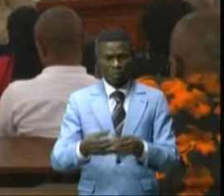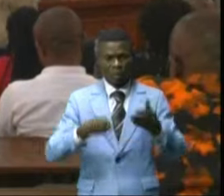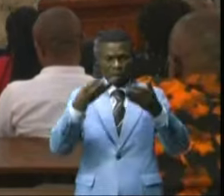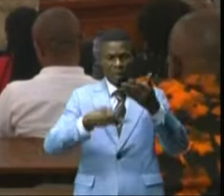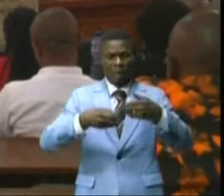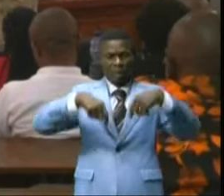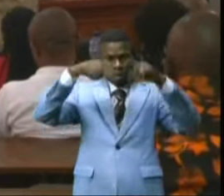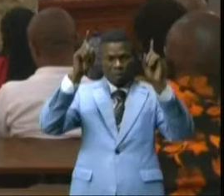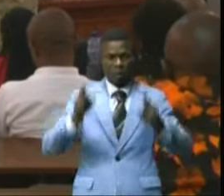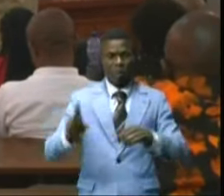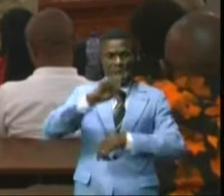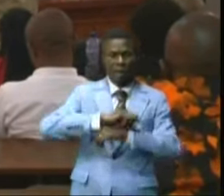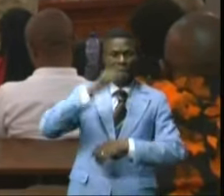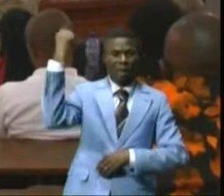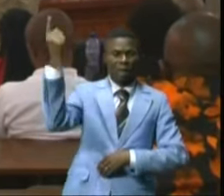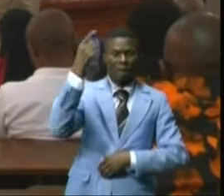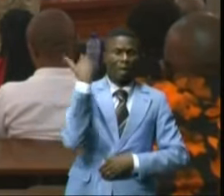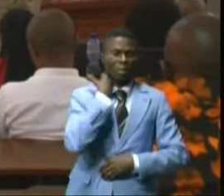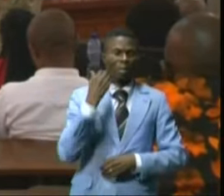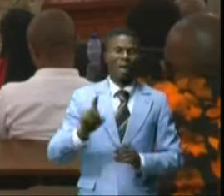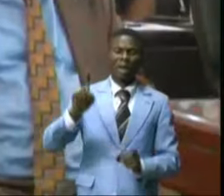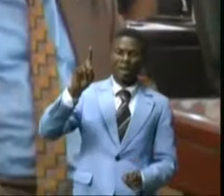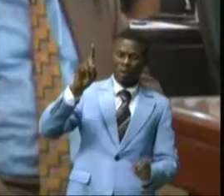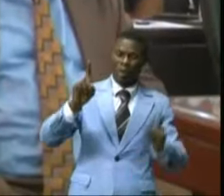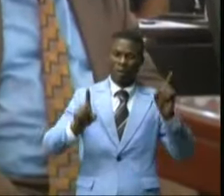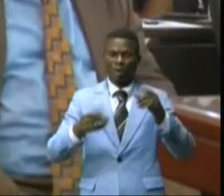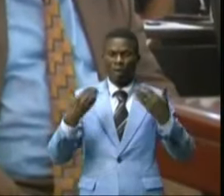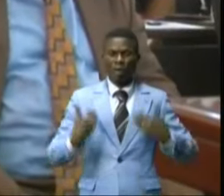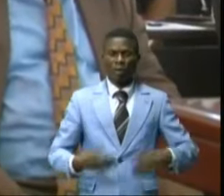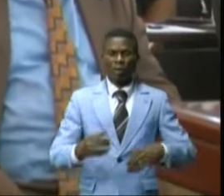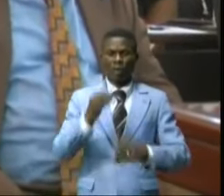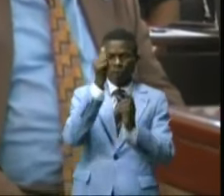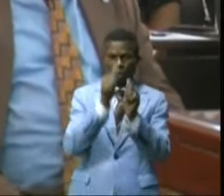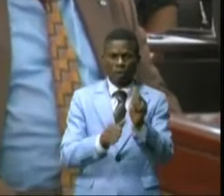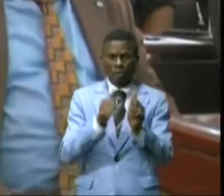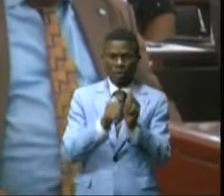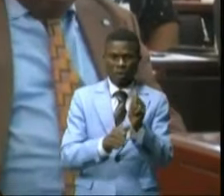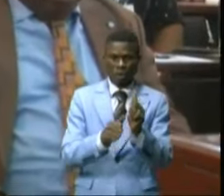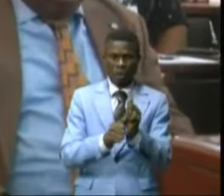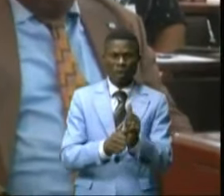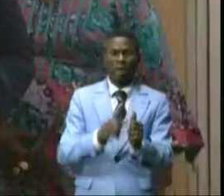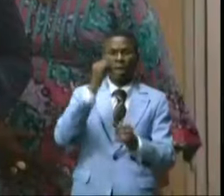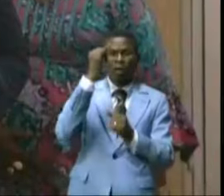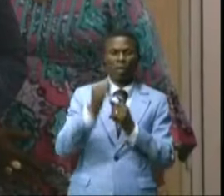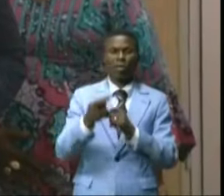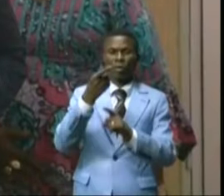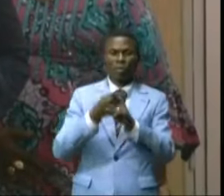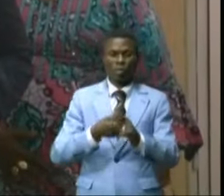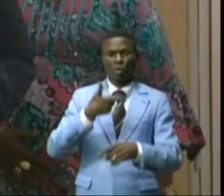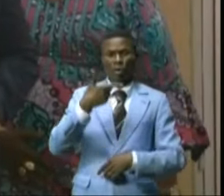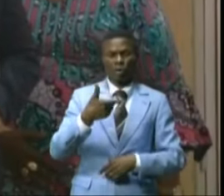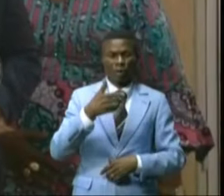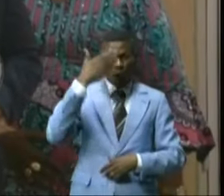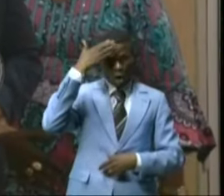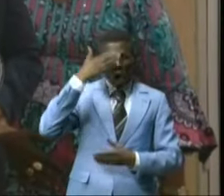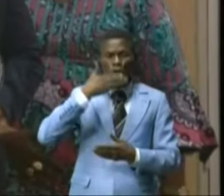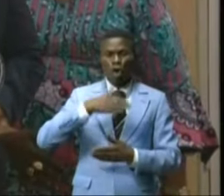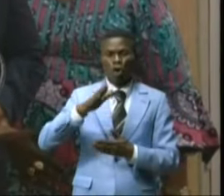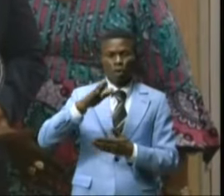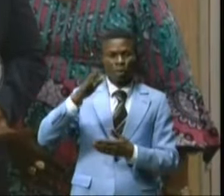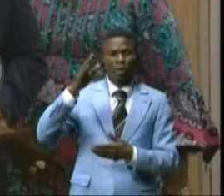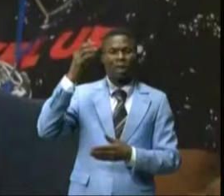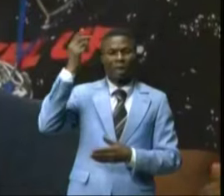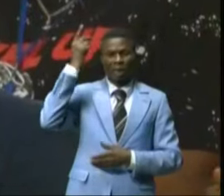édition de la Journée mondiale des maladies rares, célébrée chaque dernier jour du mois de février, les cliniques universitaires de